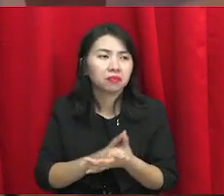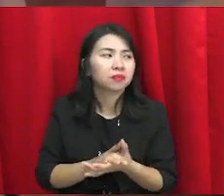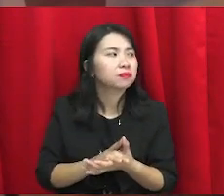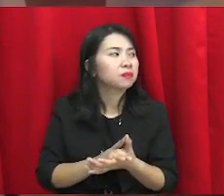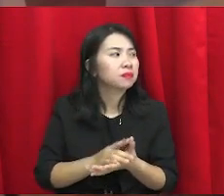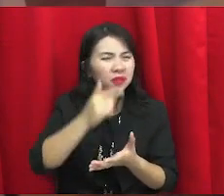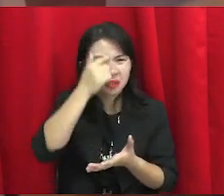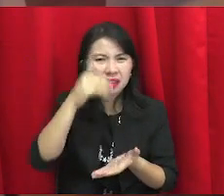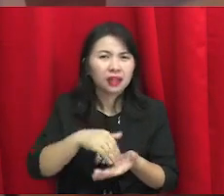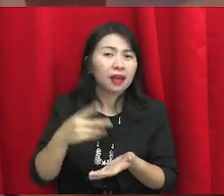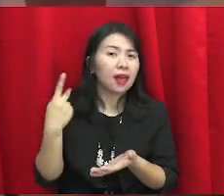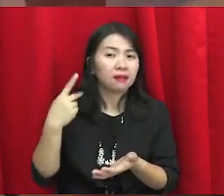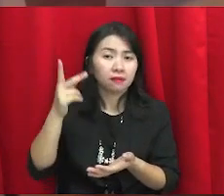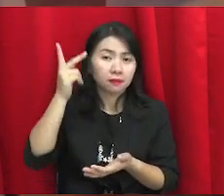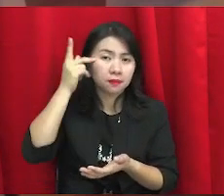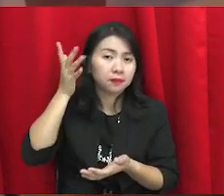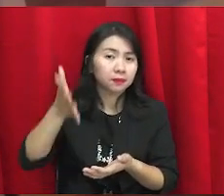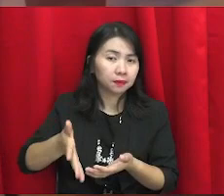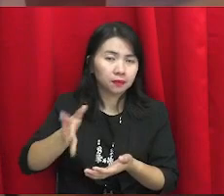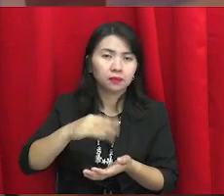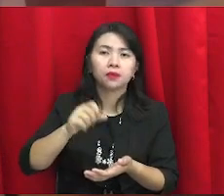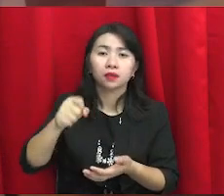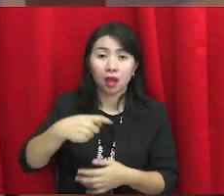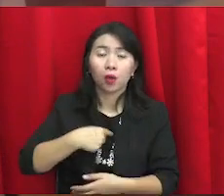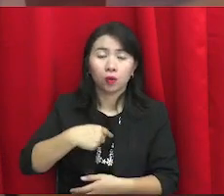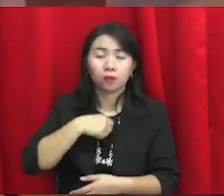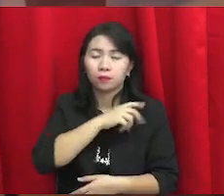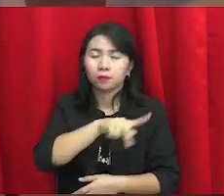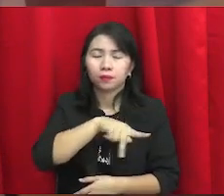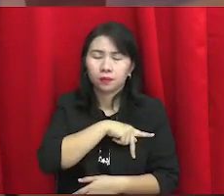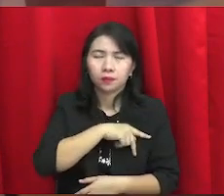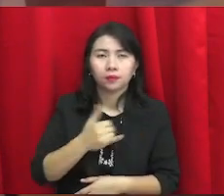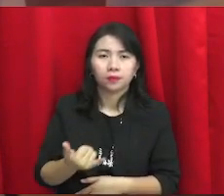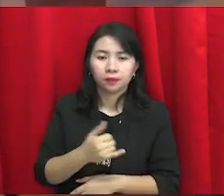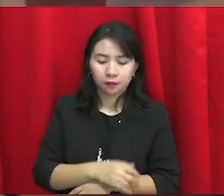may mga pastors, o ako na lang personally,